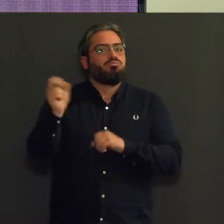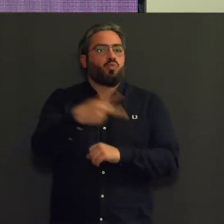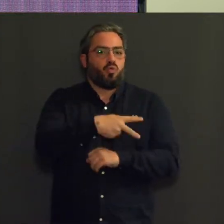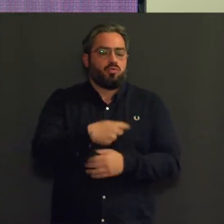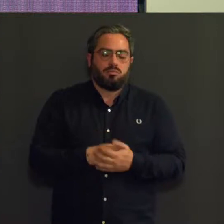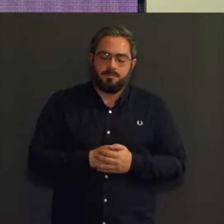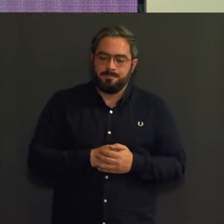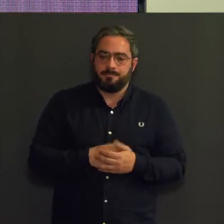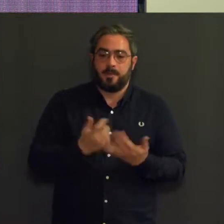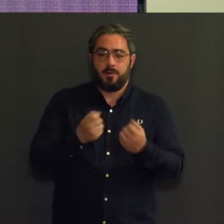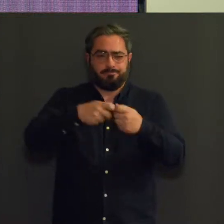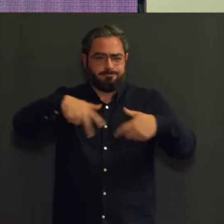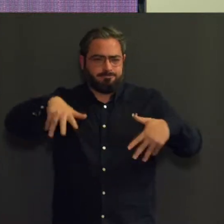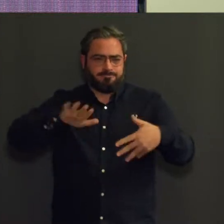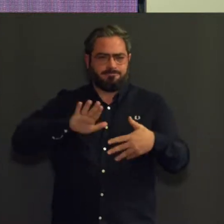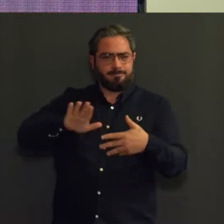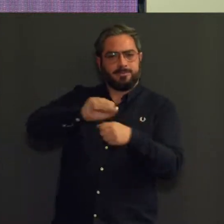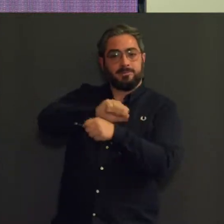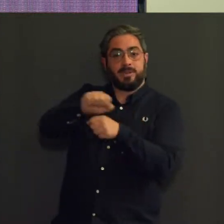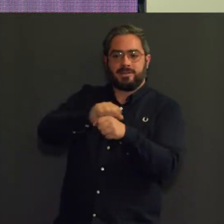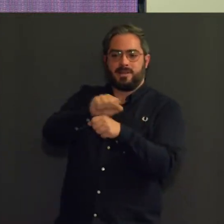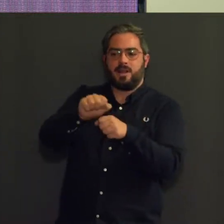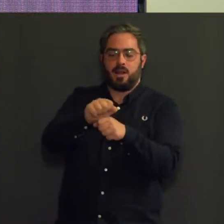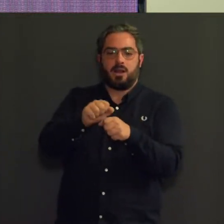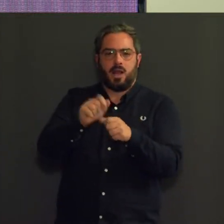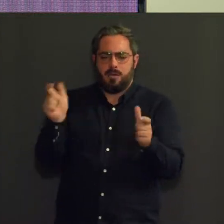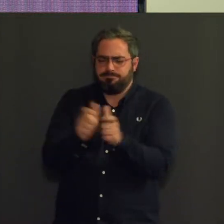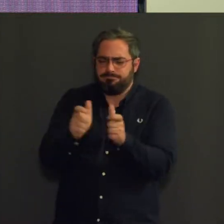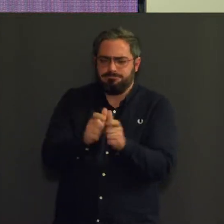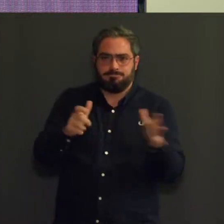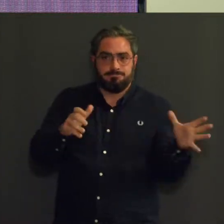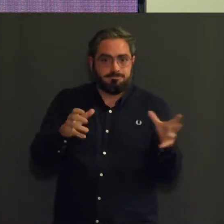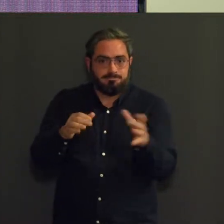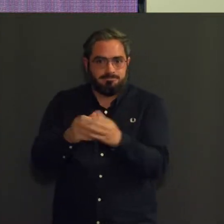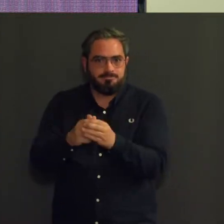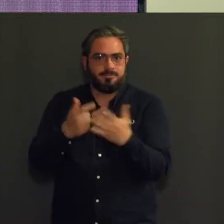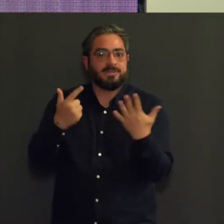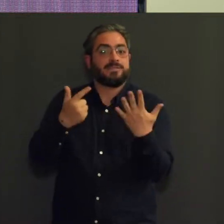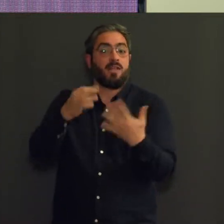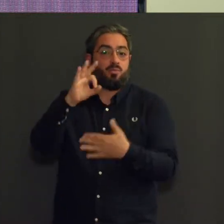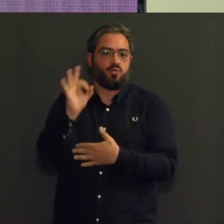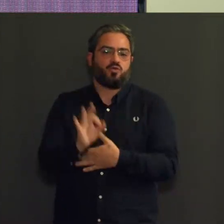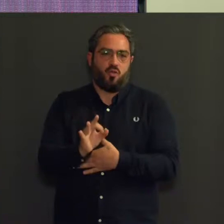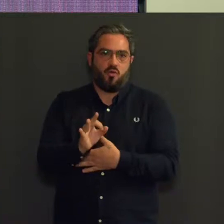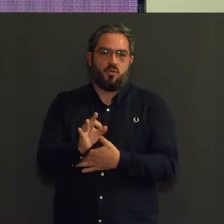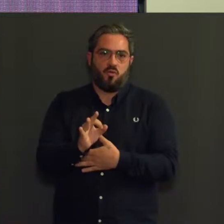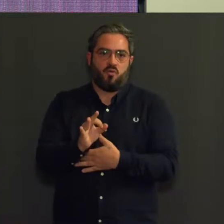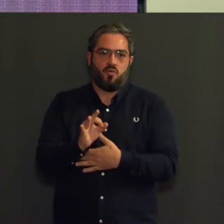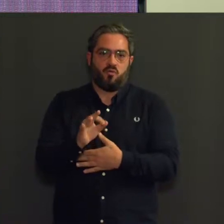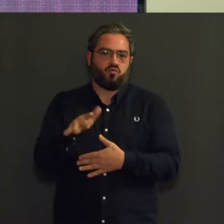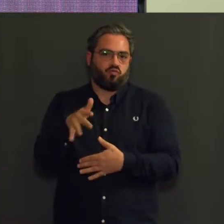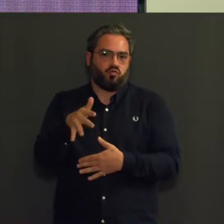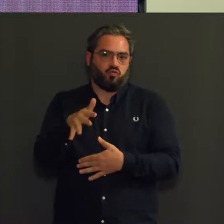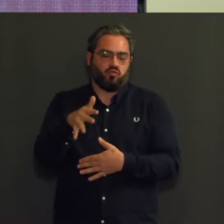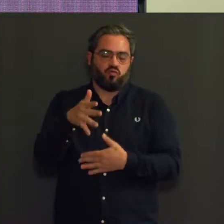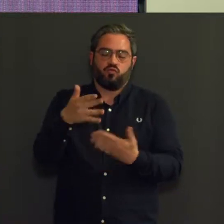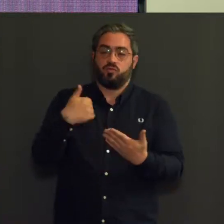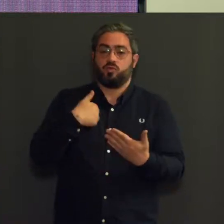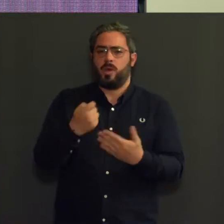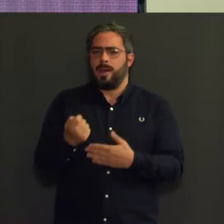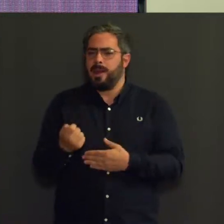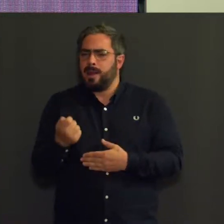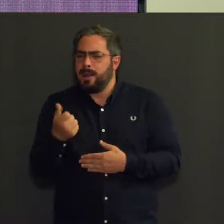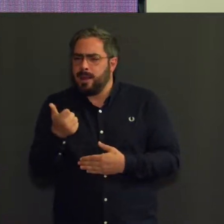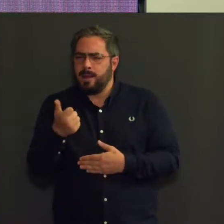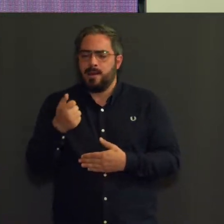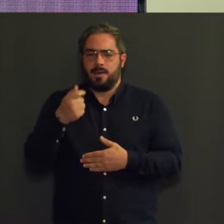stagne entre 4 et 7%, c'est 7% pour cette semaine-ci, et nous avons un certain nombre de variants indiens, mais qui